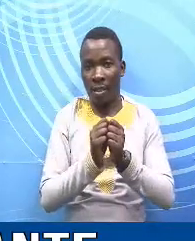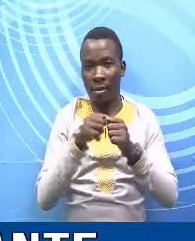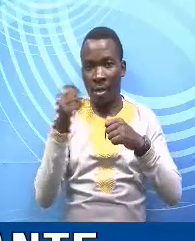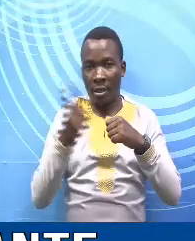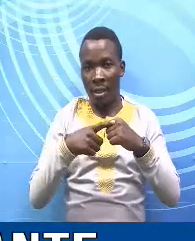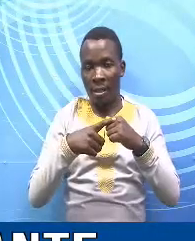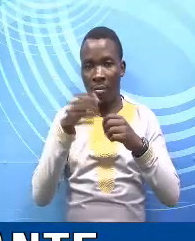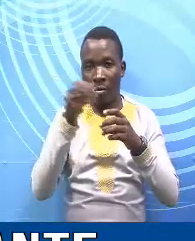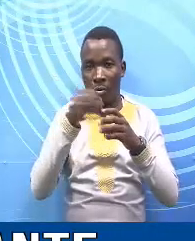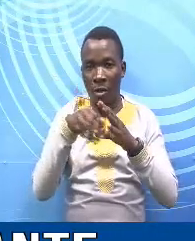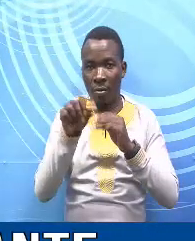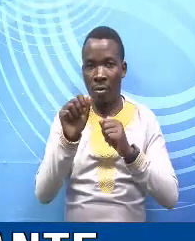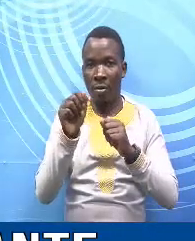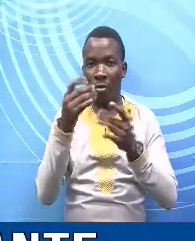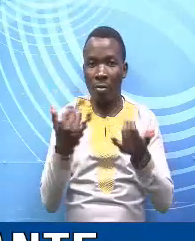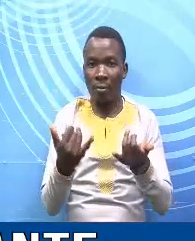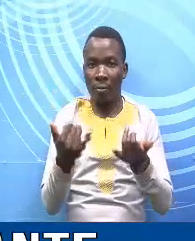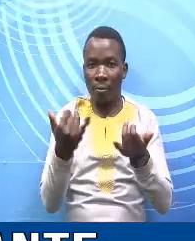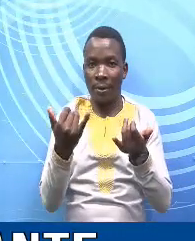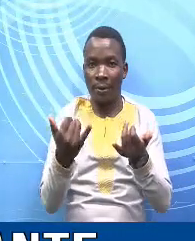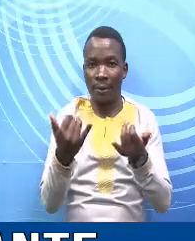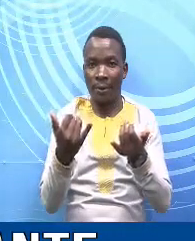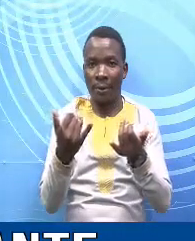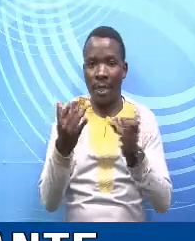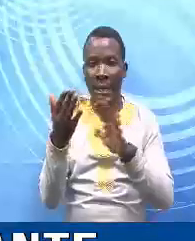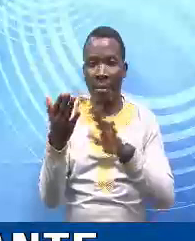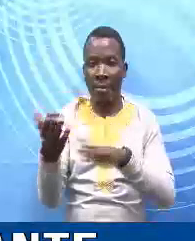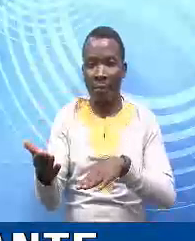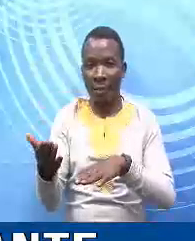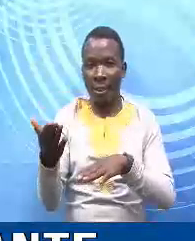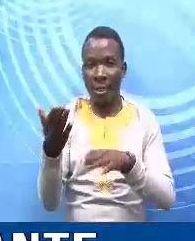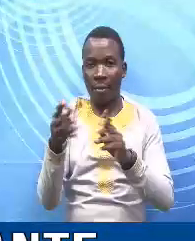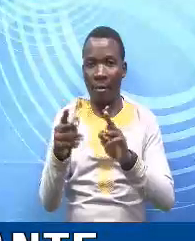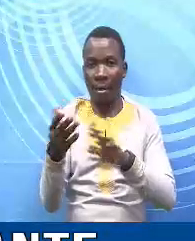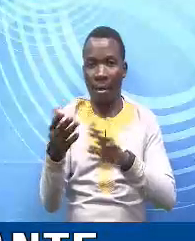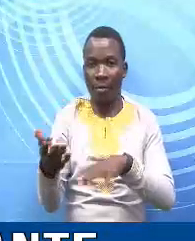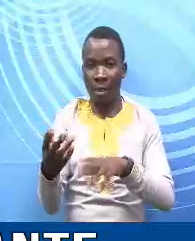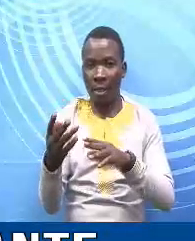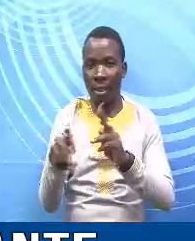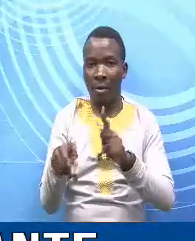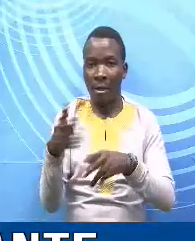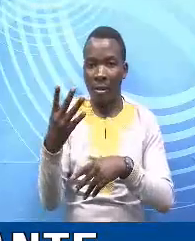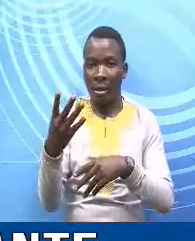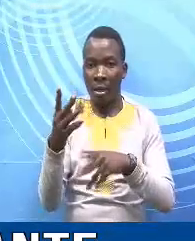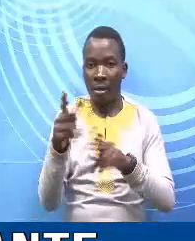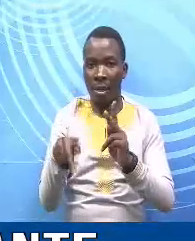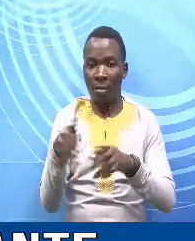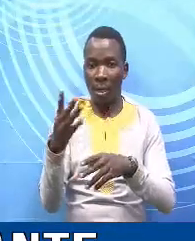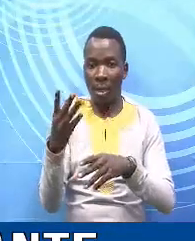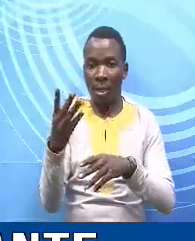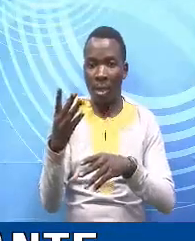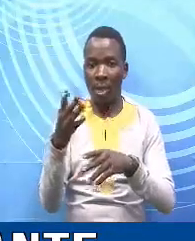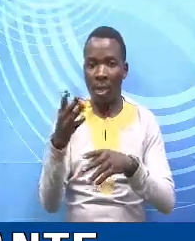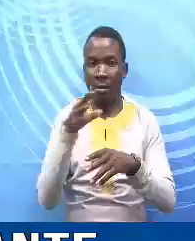116. Muri abo rero uyu munsi kandi hakaba hari abitabye n'Imana. Abitabye Imana ni abantu 4. Abo bantu bane rero akaba